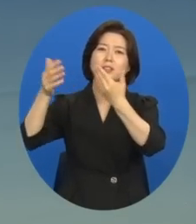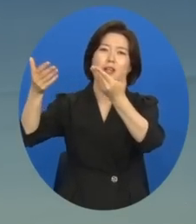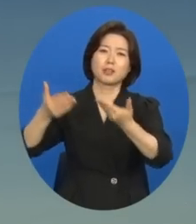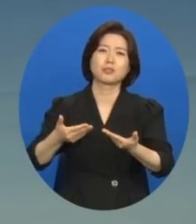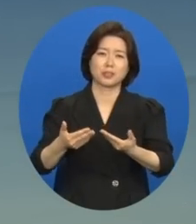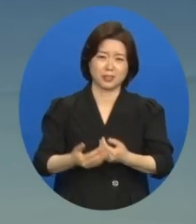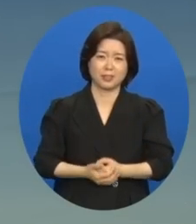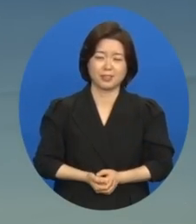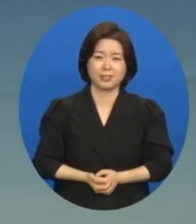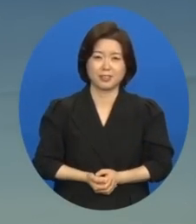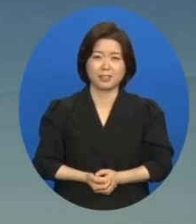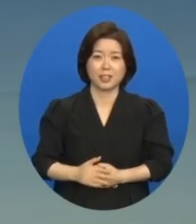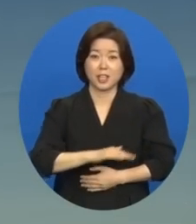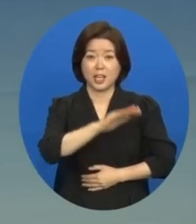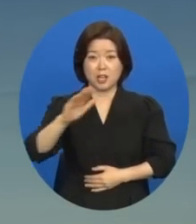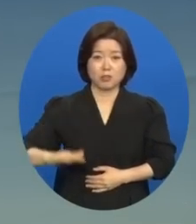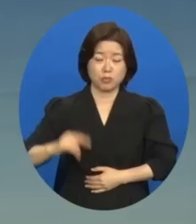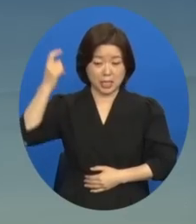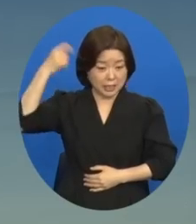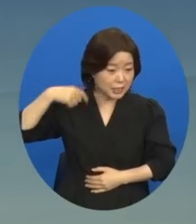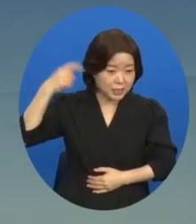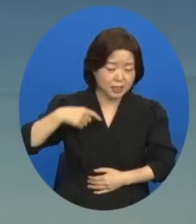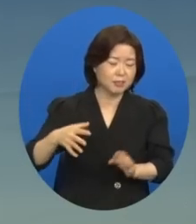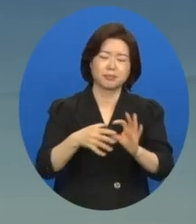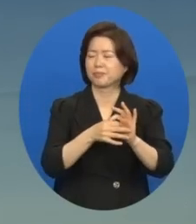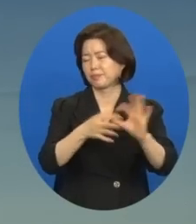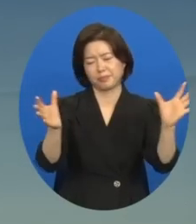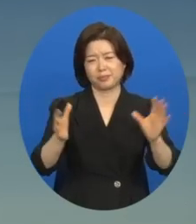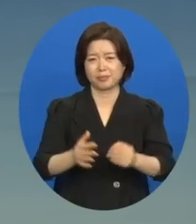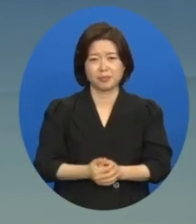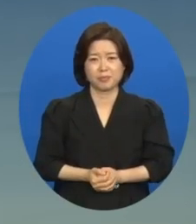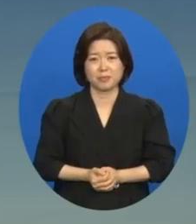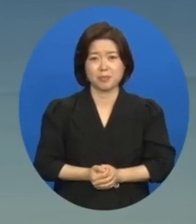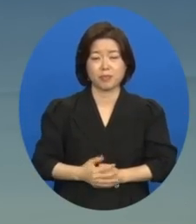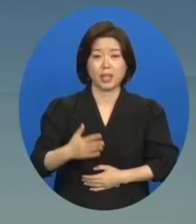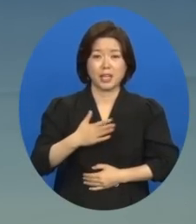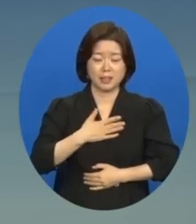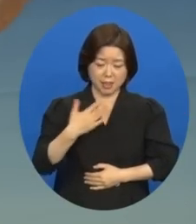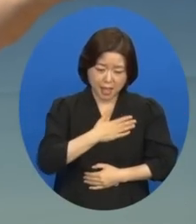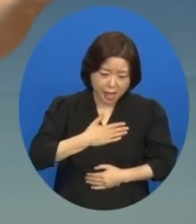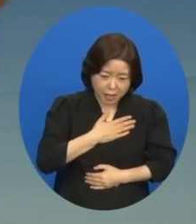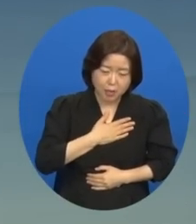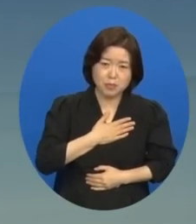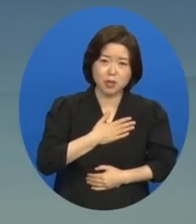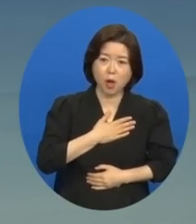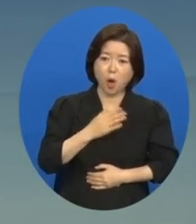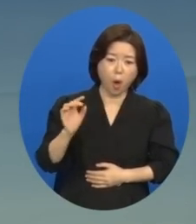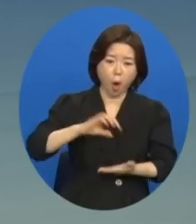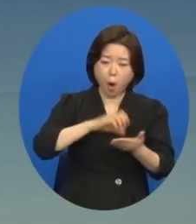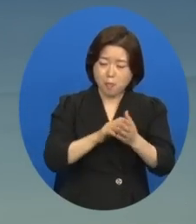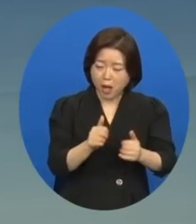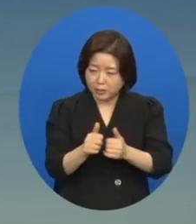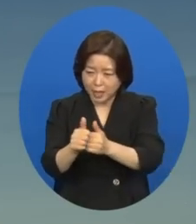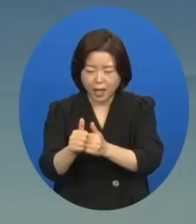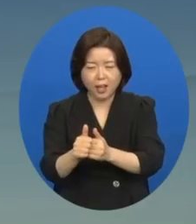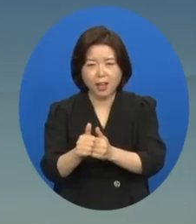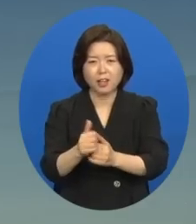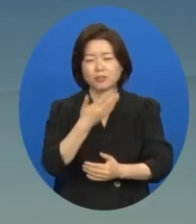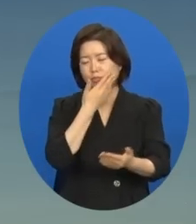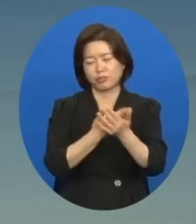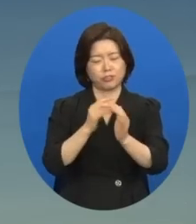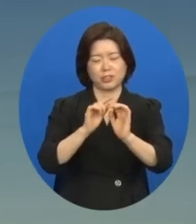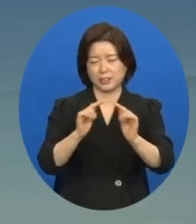거예요. 우리의 느낌이 어떻건 관계없어요. 내 감정이 얼만큼 따라가느냐는 중요하지